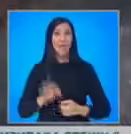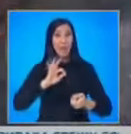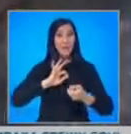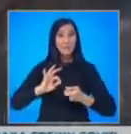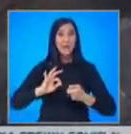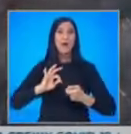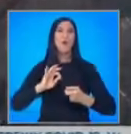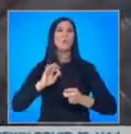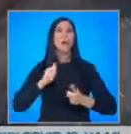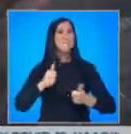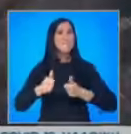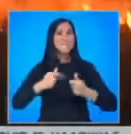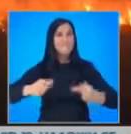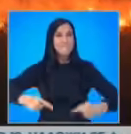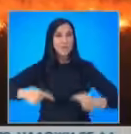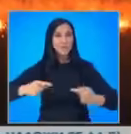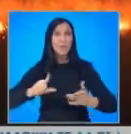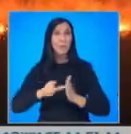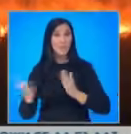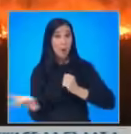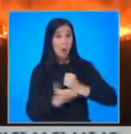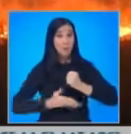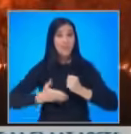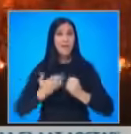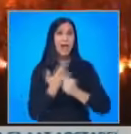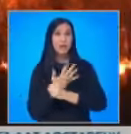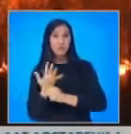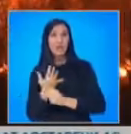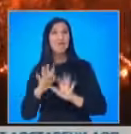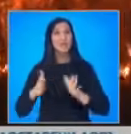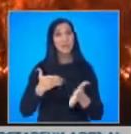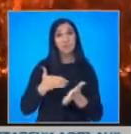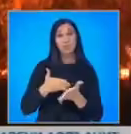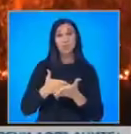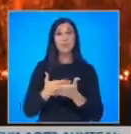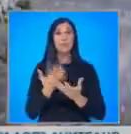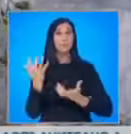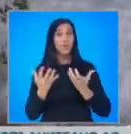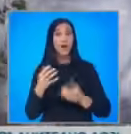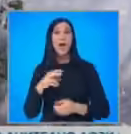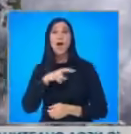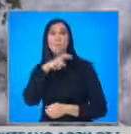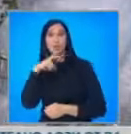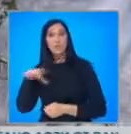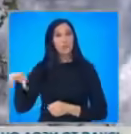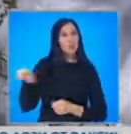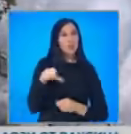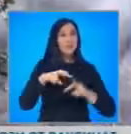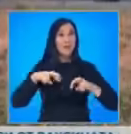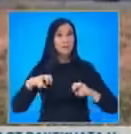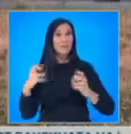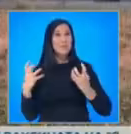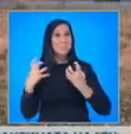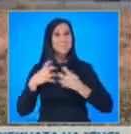Искра от машина по време на косене на люцерна е най-вероятната причина за пожара. В полицията за разпит е бил отведен механизатора. Издадах